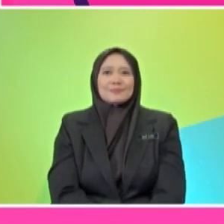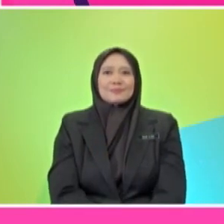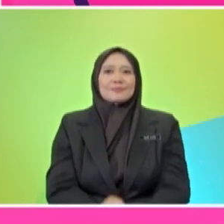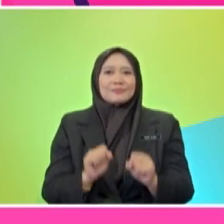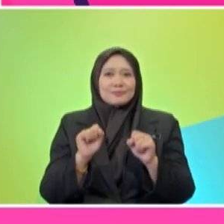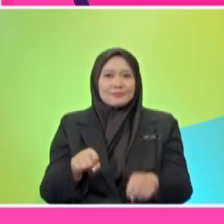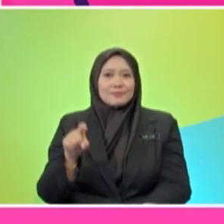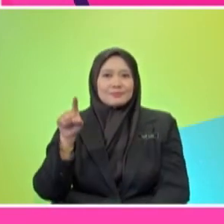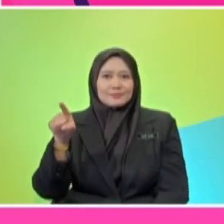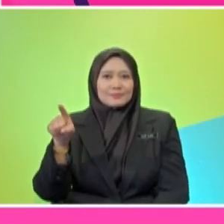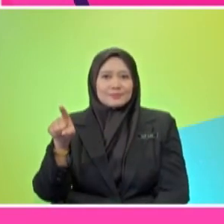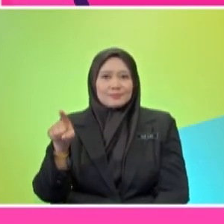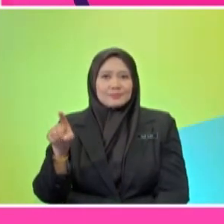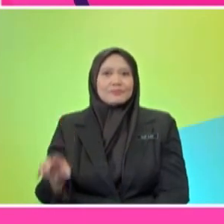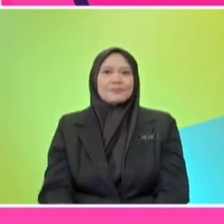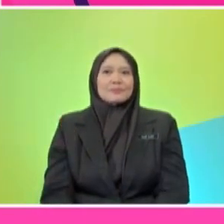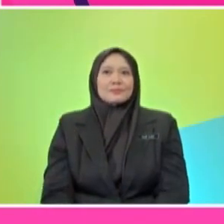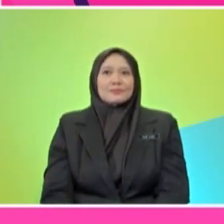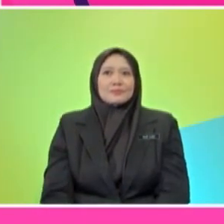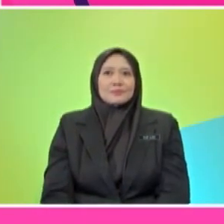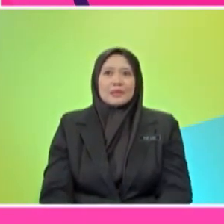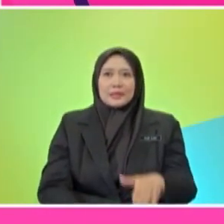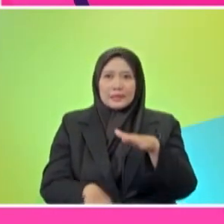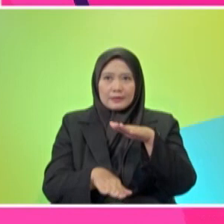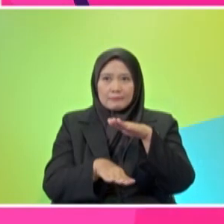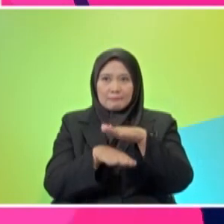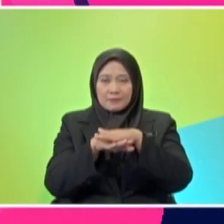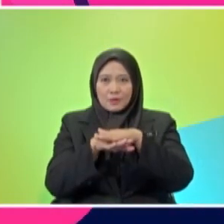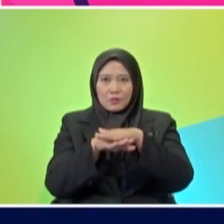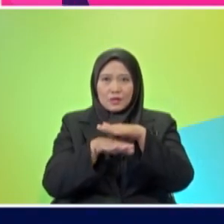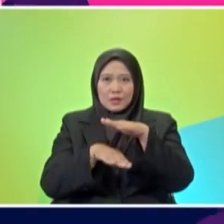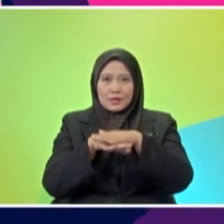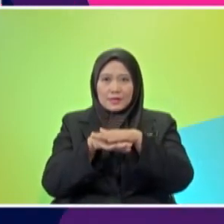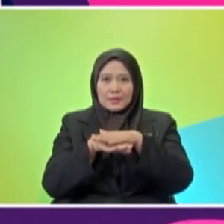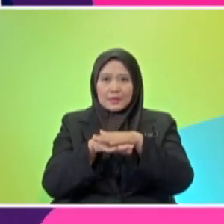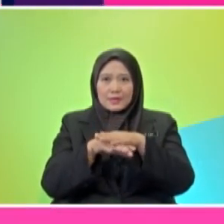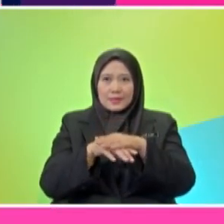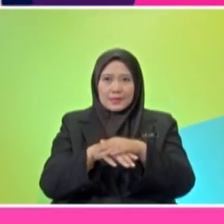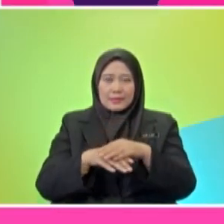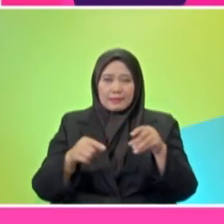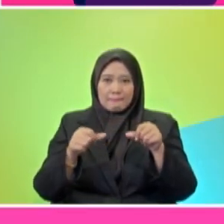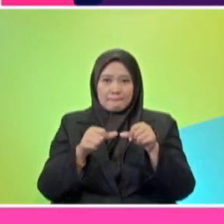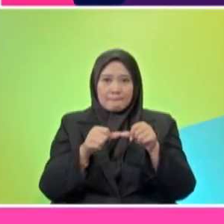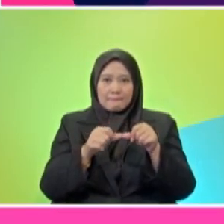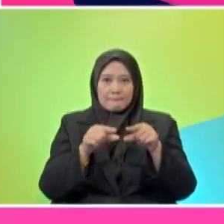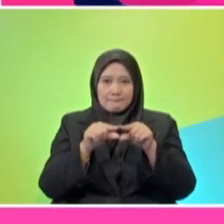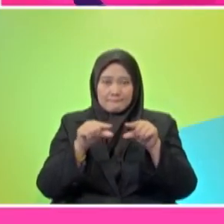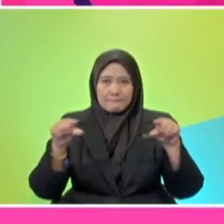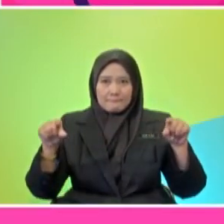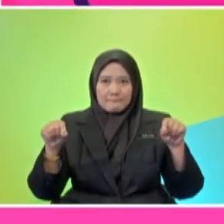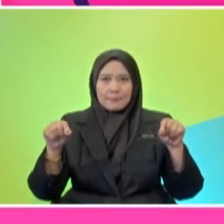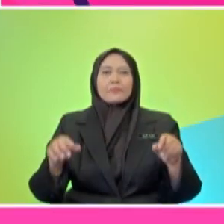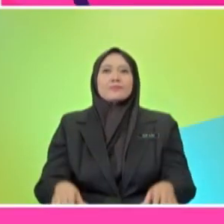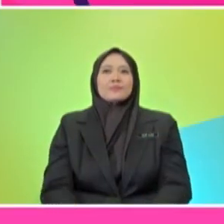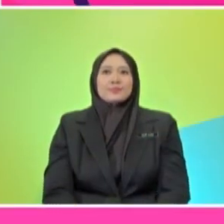cikgu Irfan. Irfan cuba ni. Irfan cuba kita tengok. Nampak macam nampak macam masuk ni. Macam masuk. macam Okey, dia masuk